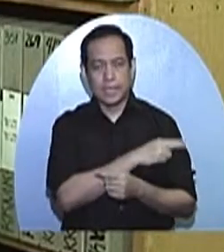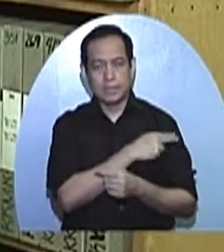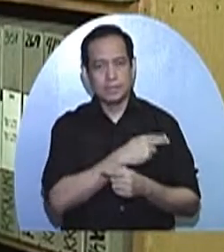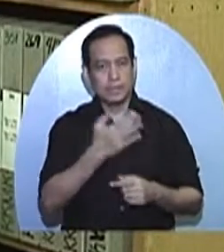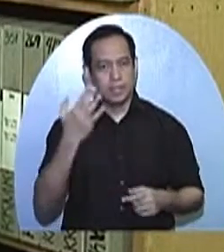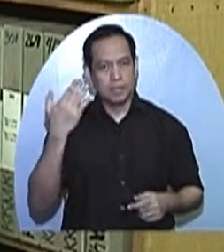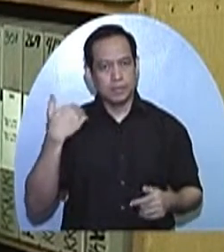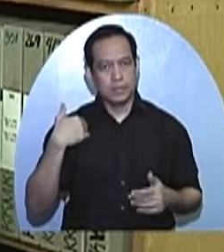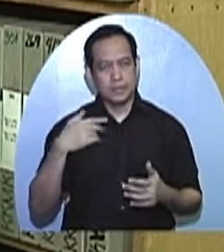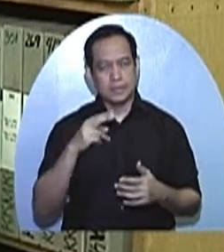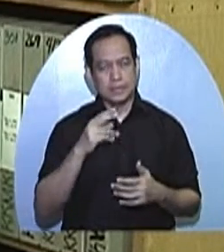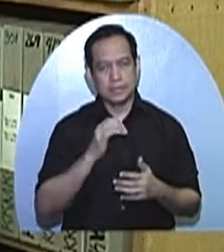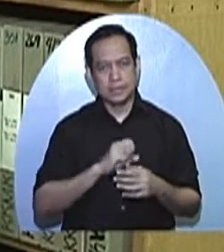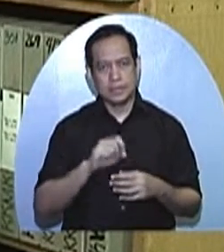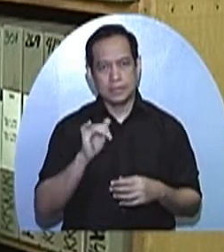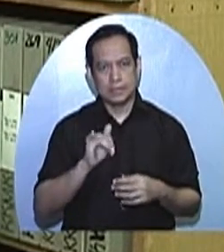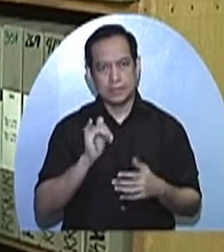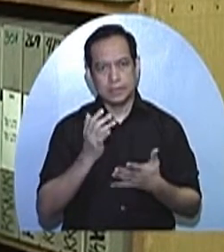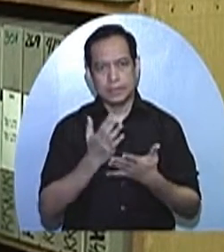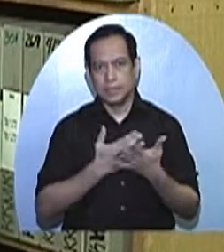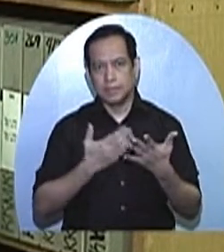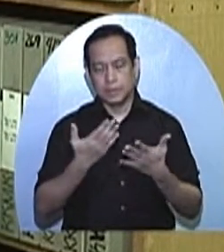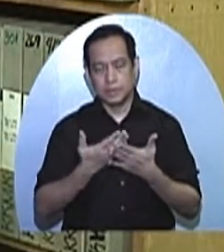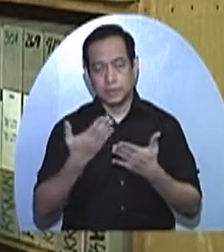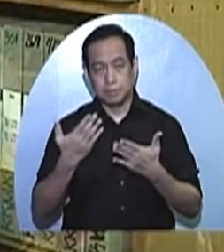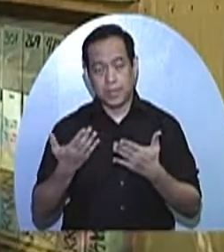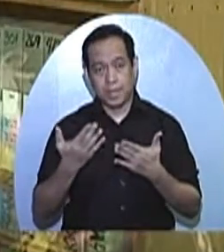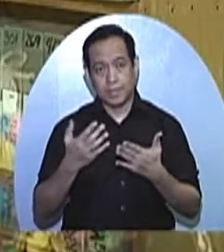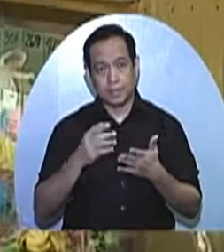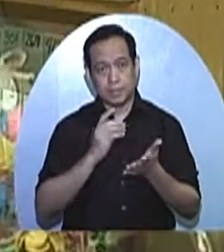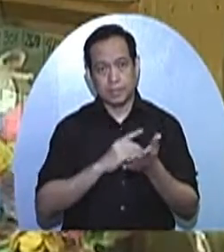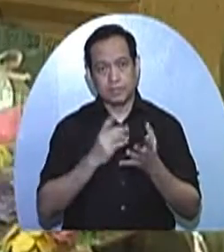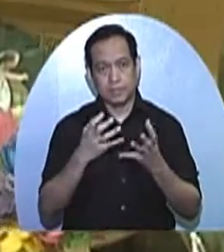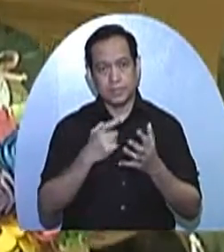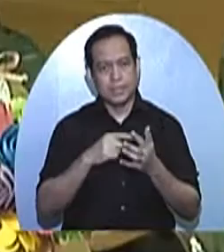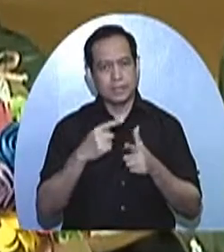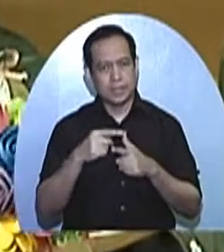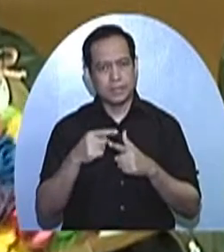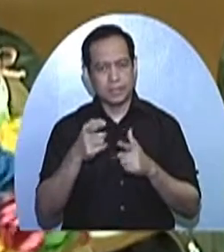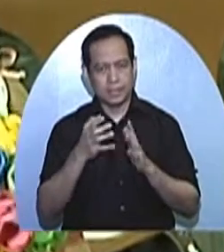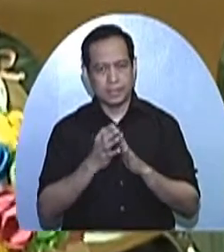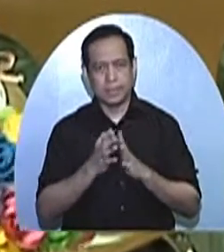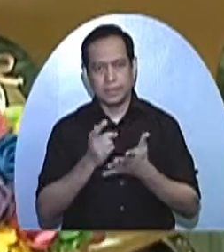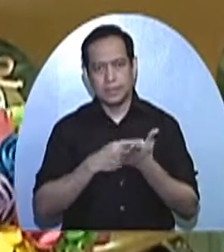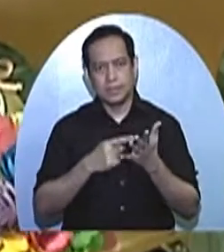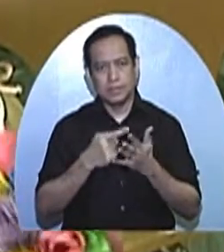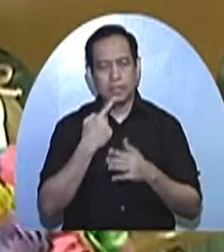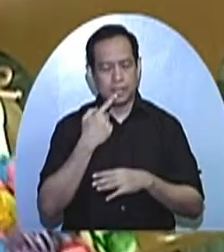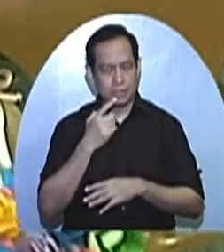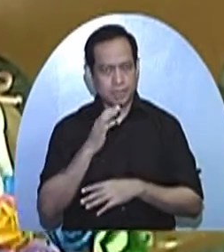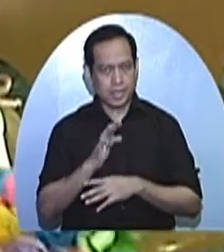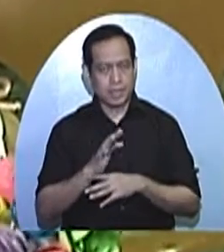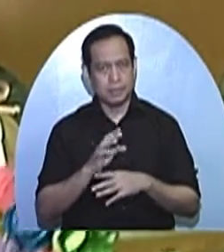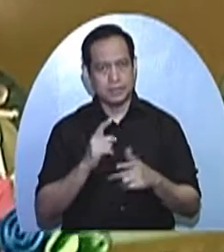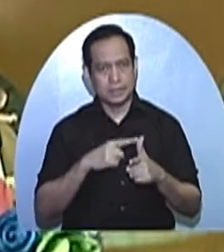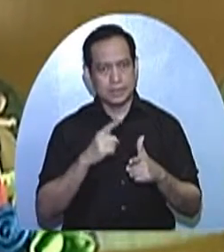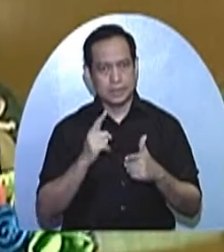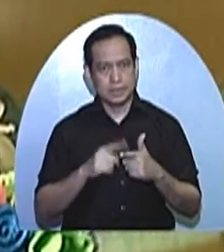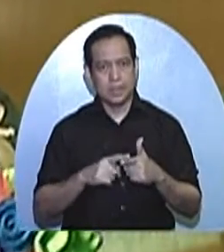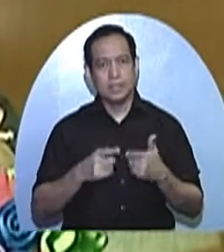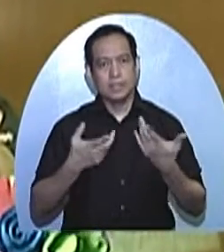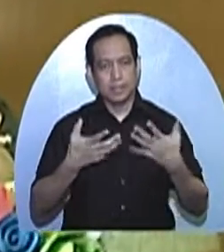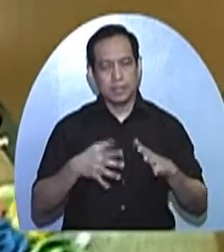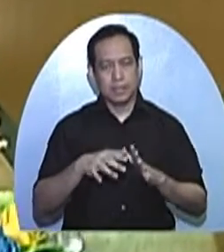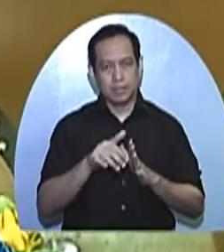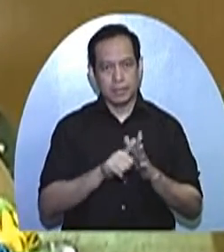po, medyo may kulang pa. Mayroon pang mga pinabibiling doktor. Hanggang sa pakiusap, pangako, yun,